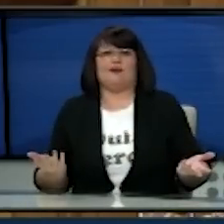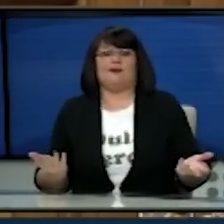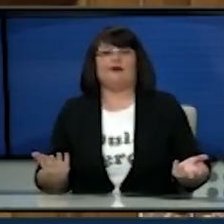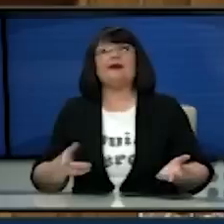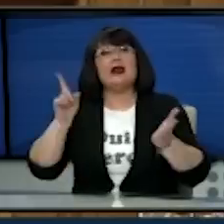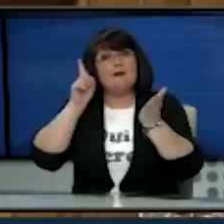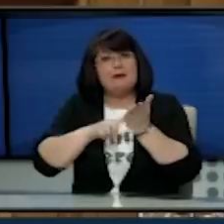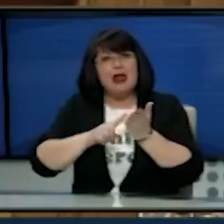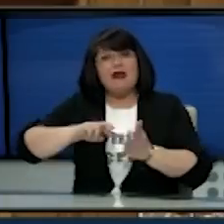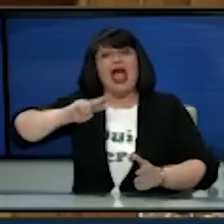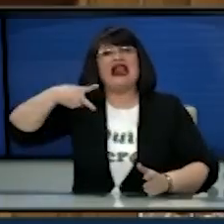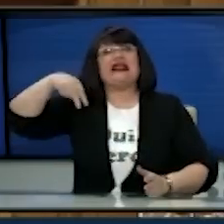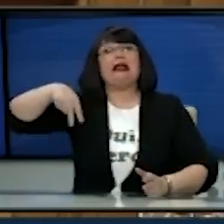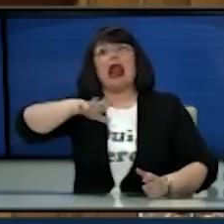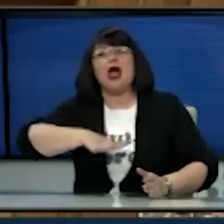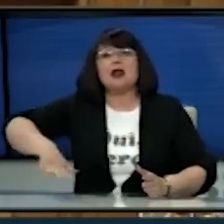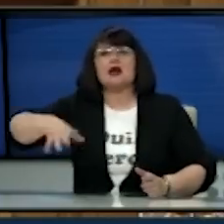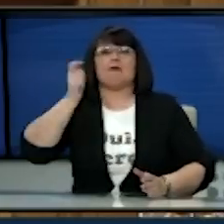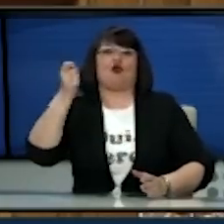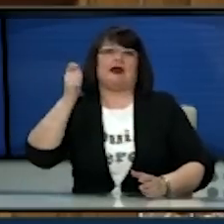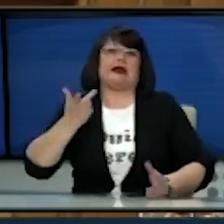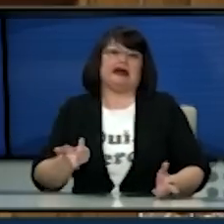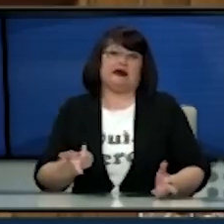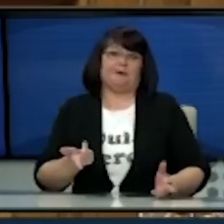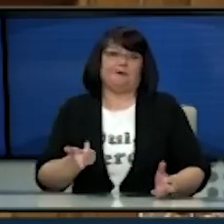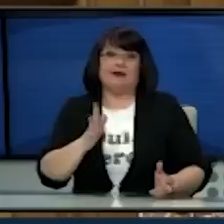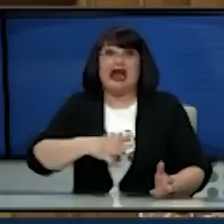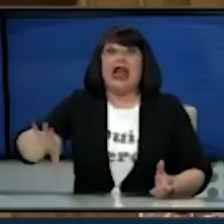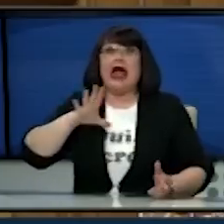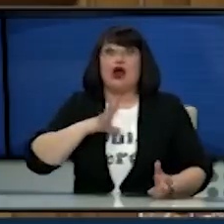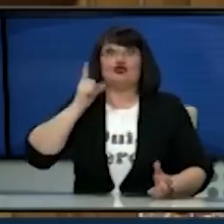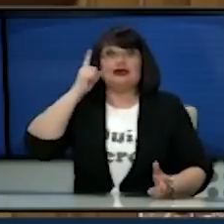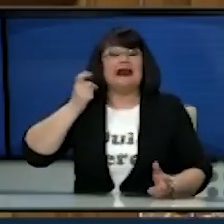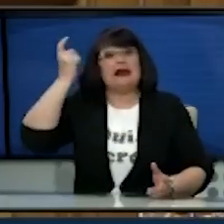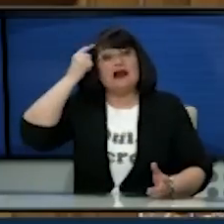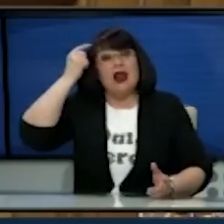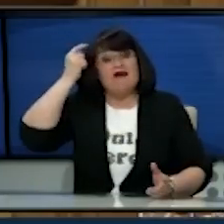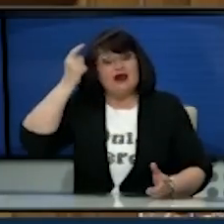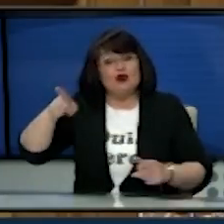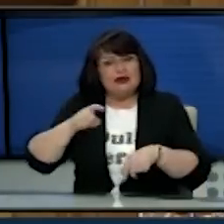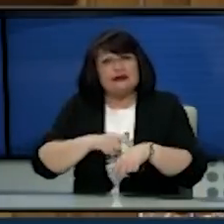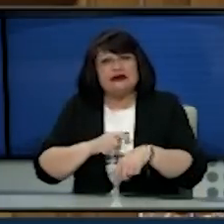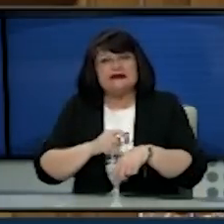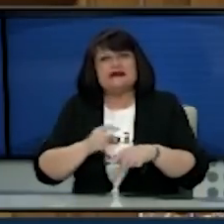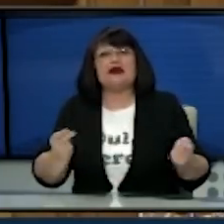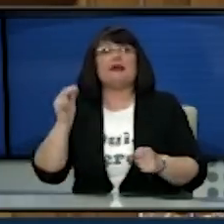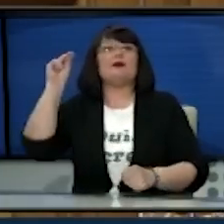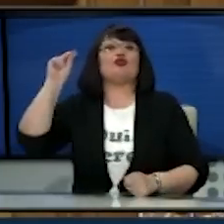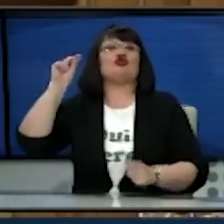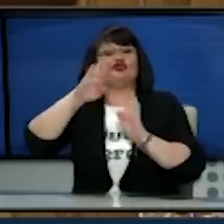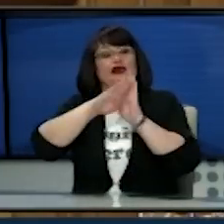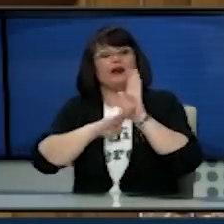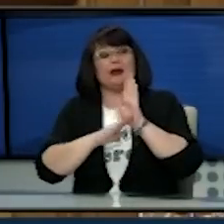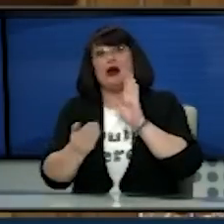εφαρμογή της αντιλαϊκής πολιτικής. Ξέρει και μπορεί να δει πως ήδη έχουν τεθεί σε εφαρμογή οι δεσμεύσεις και